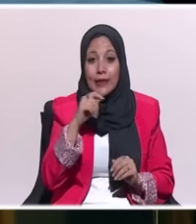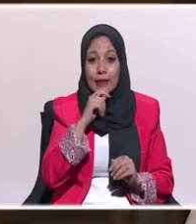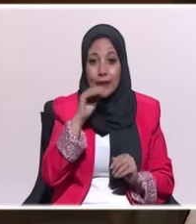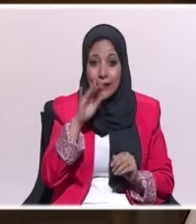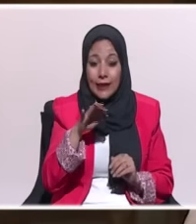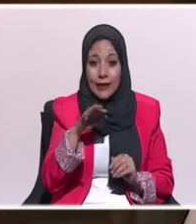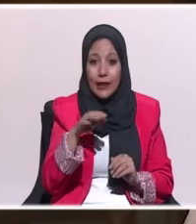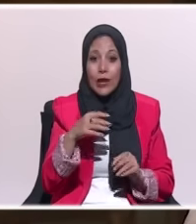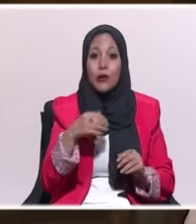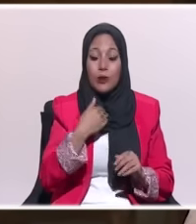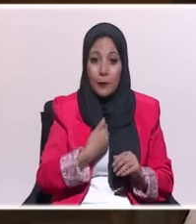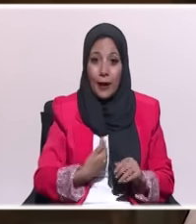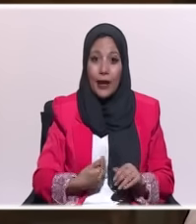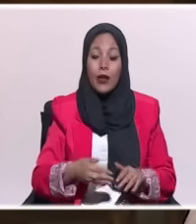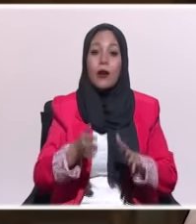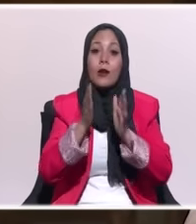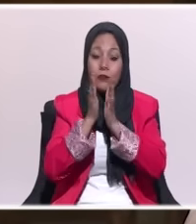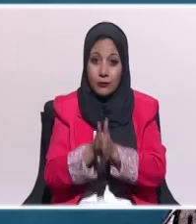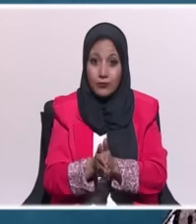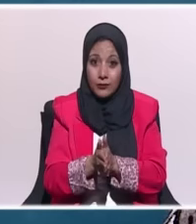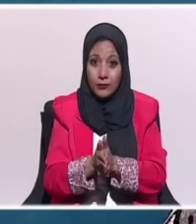اللي تفني حياتها